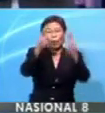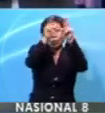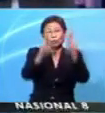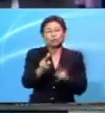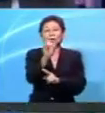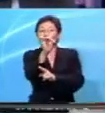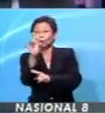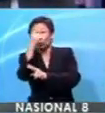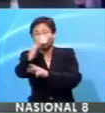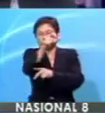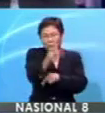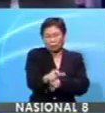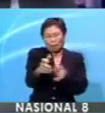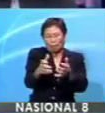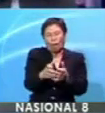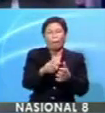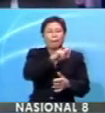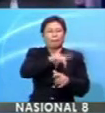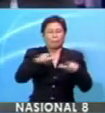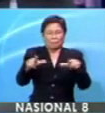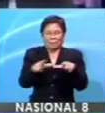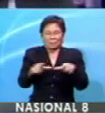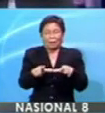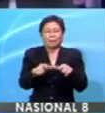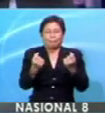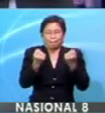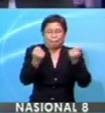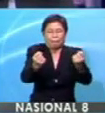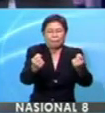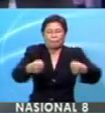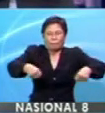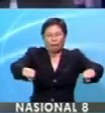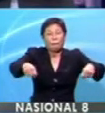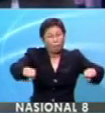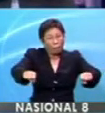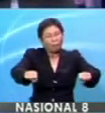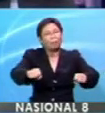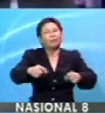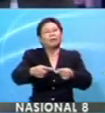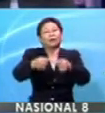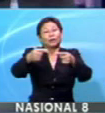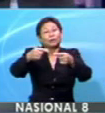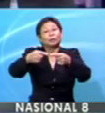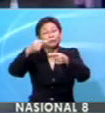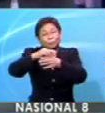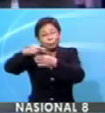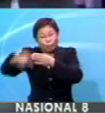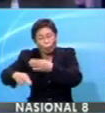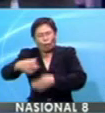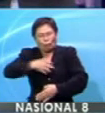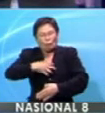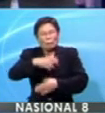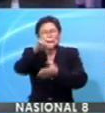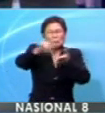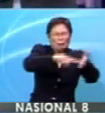tunggal bagi individu yang ingin memiliki lesen memandu kereta dan menunggang motosikal keputusan itu dibuat berikutan aduan serta